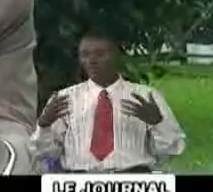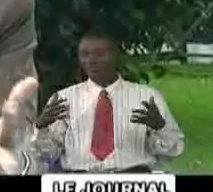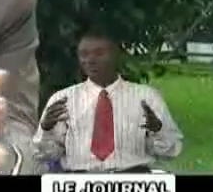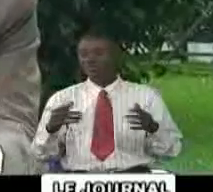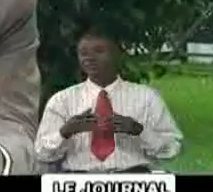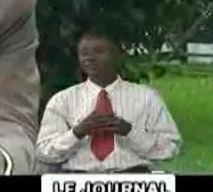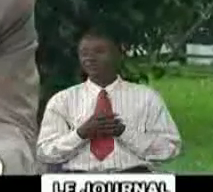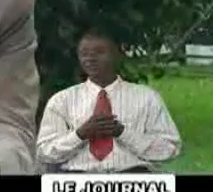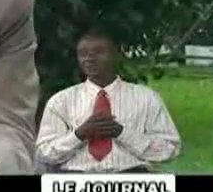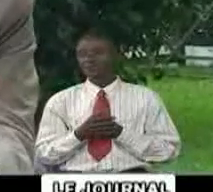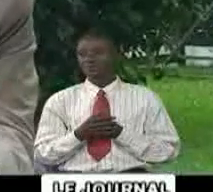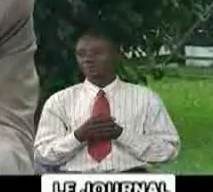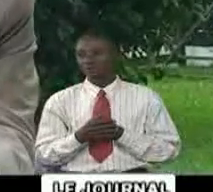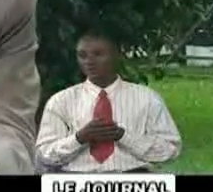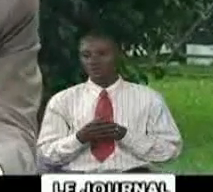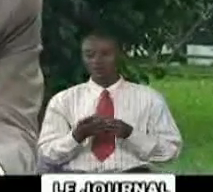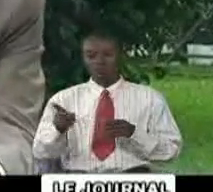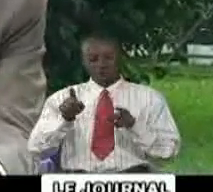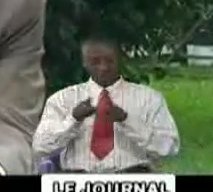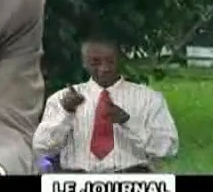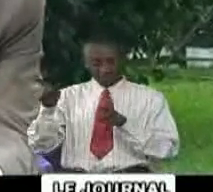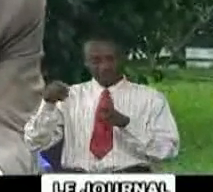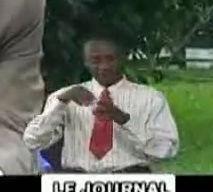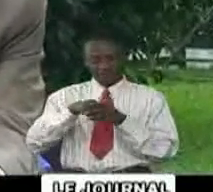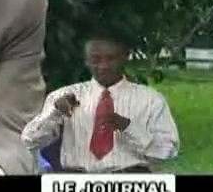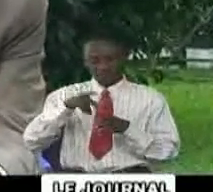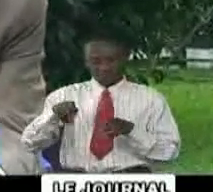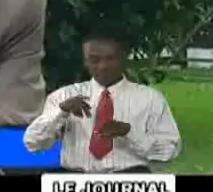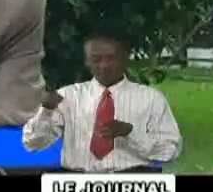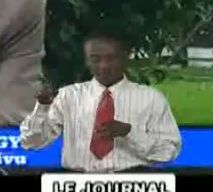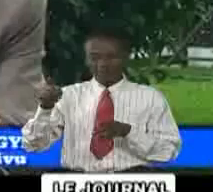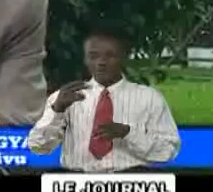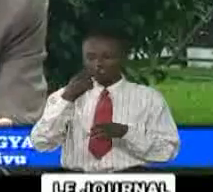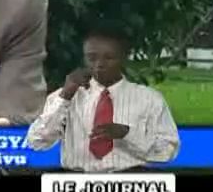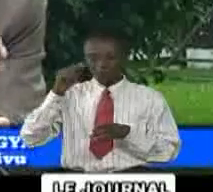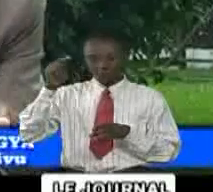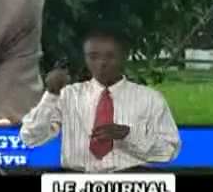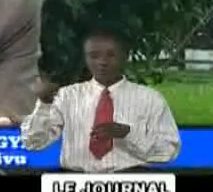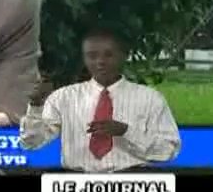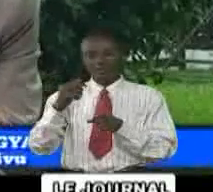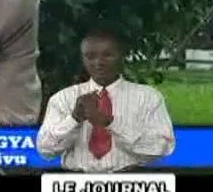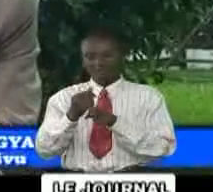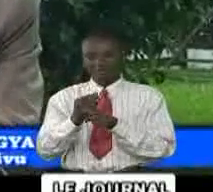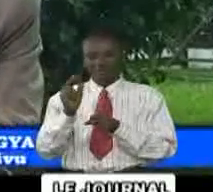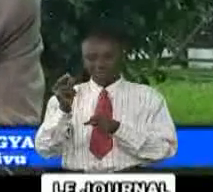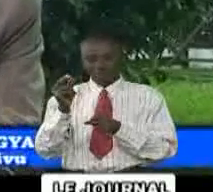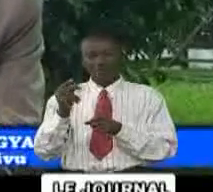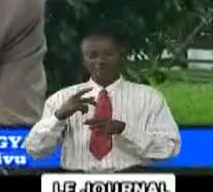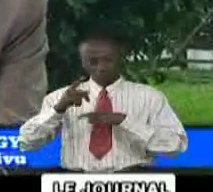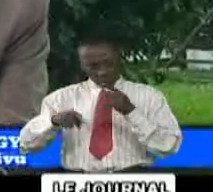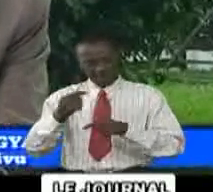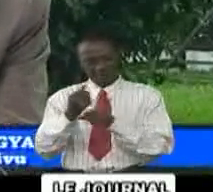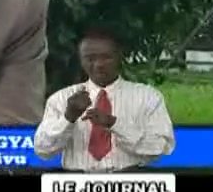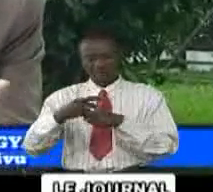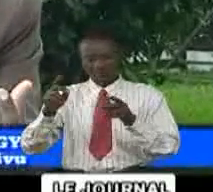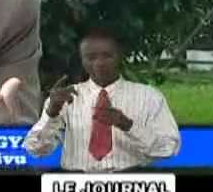ces deux comptoirs qui permettaient la reprise d'activité minière. Donc à partir d'aujourd'hui, On peut déjà reprendre les achats des minéraux au